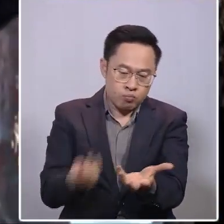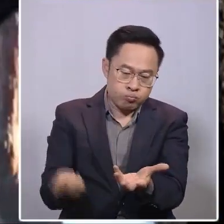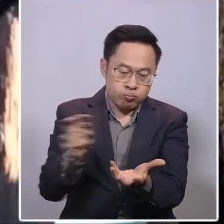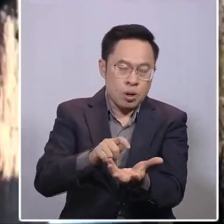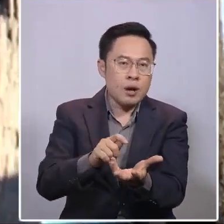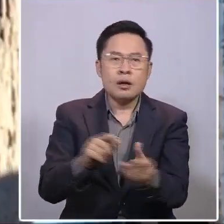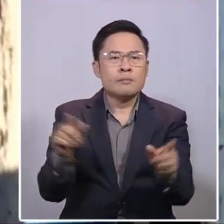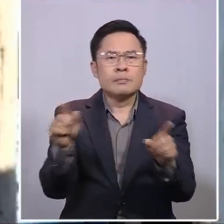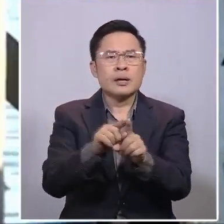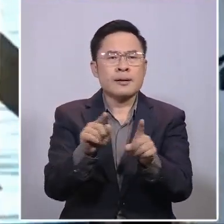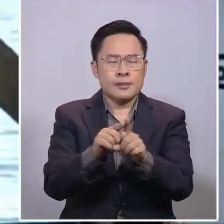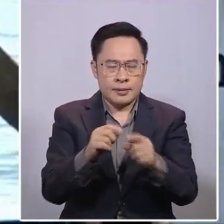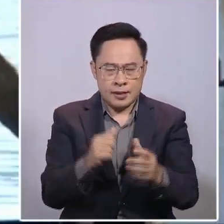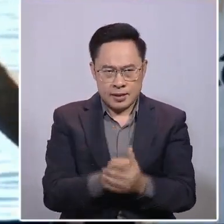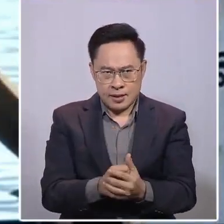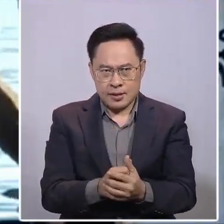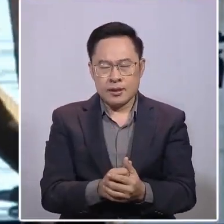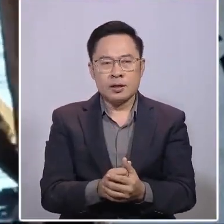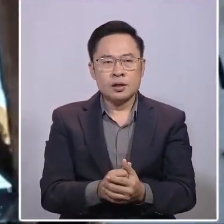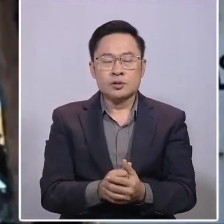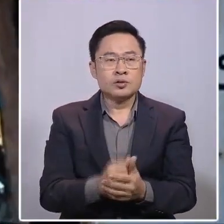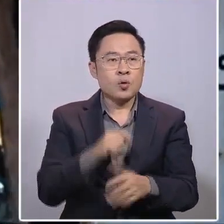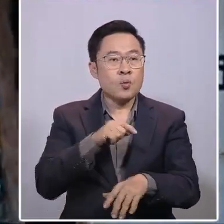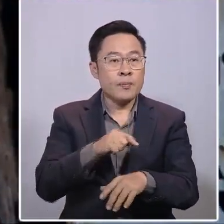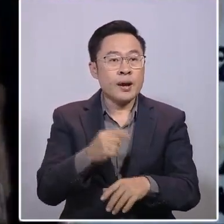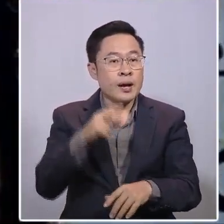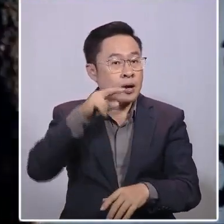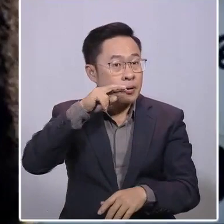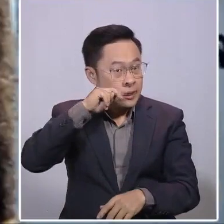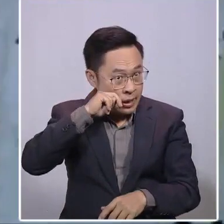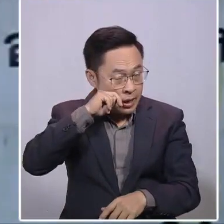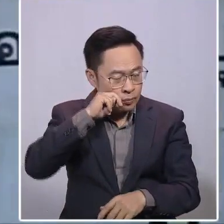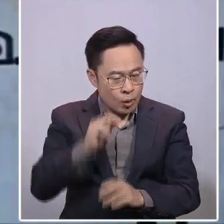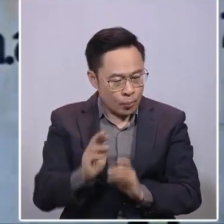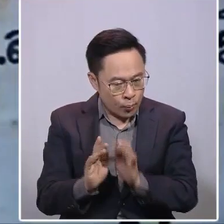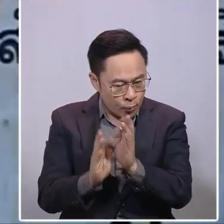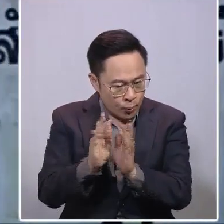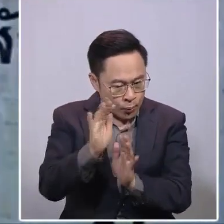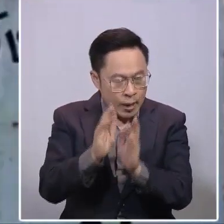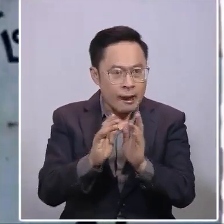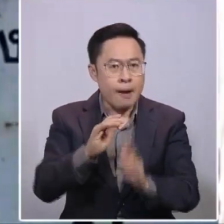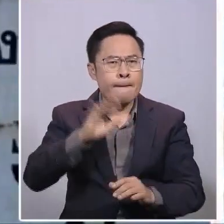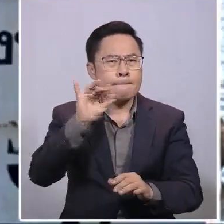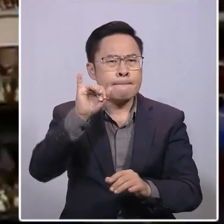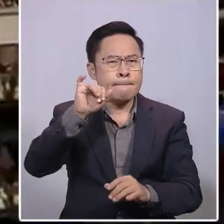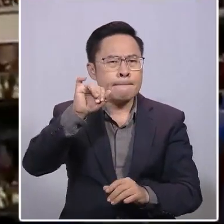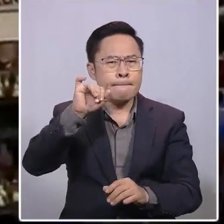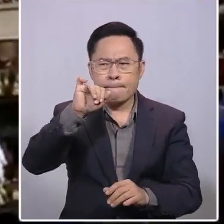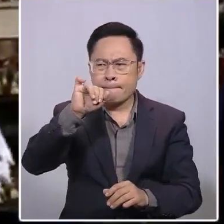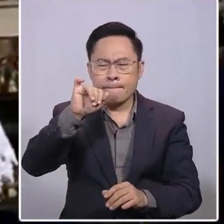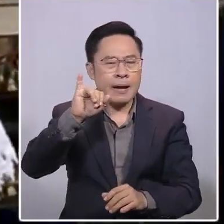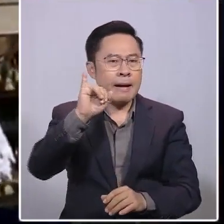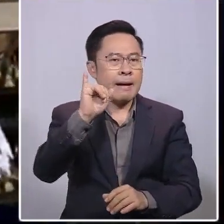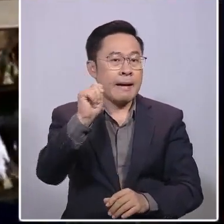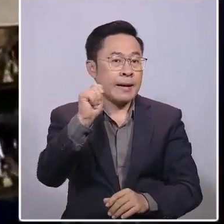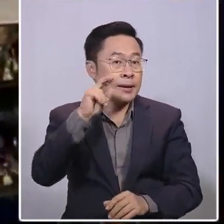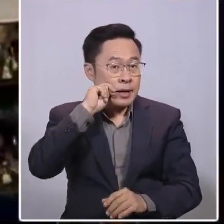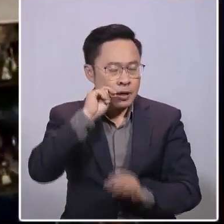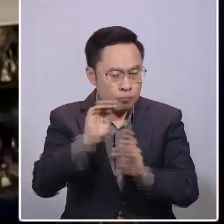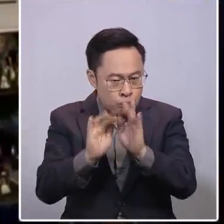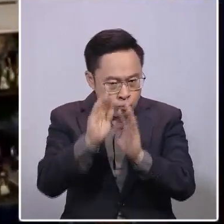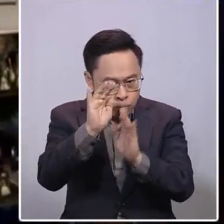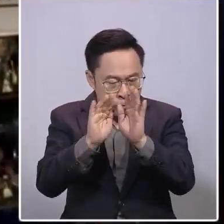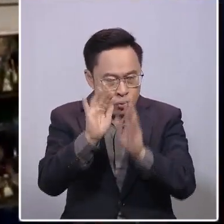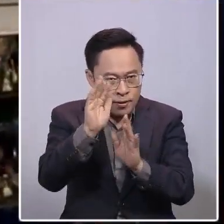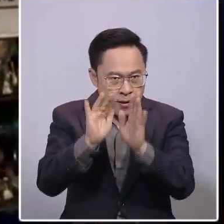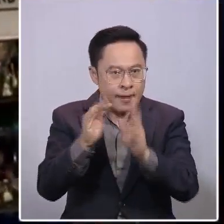ะเมื่อสักครู่นี้เห็นหมอกลอยและลิ่วไปตามผ ิ วเหนือน้ำเลยนะคะบรรยากาศดีแต่ไม่ได้รับผลกระทบยังไม่มีรายงาน